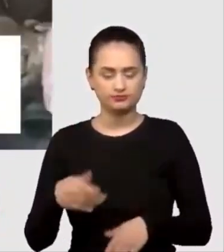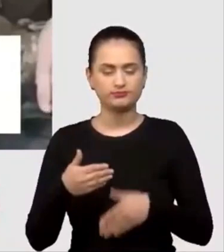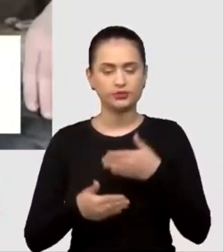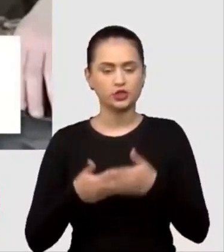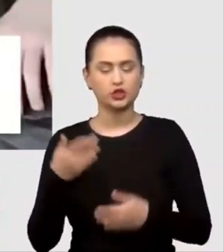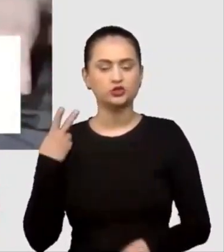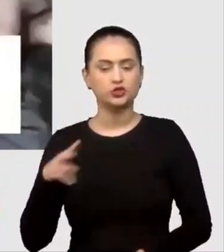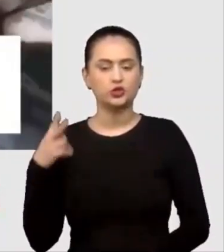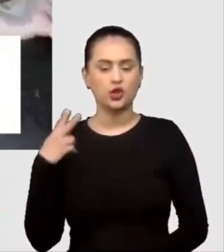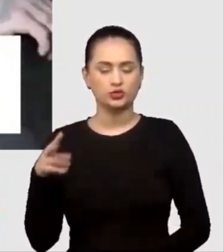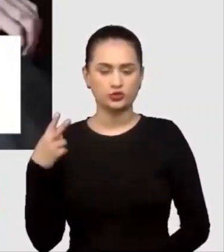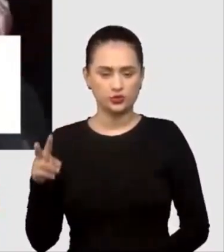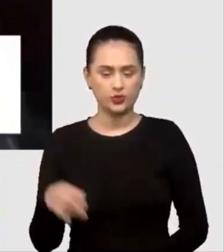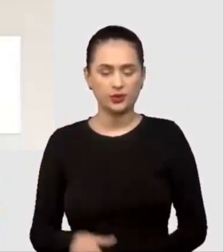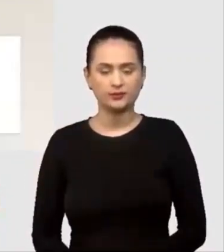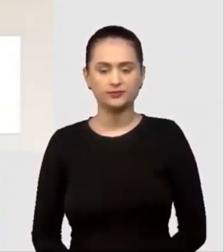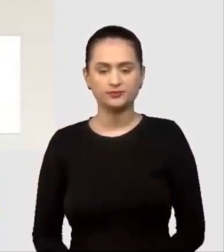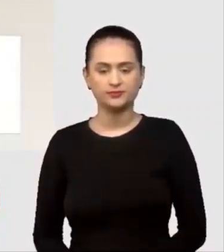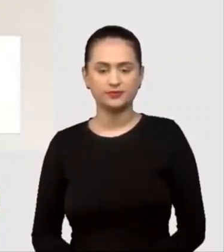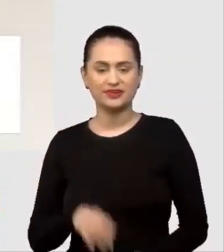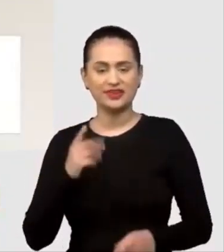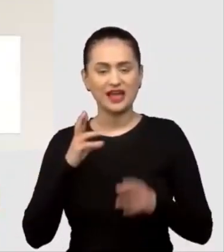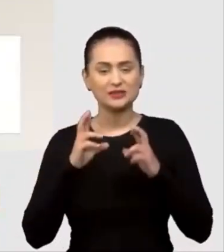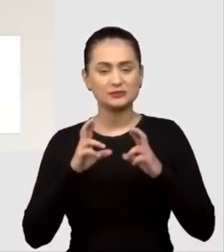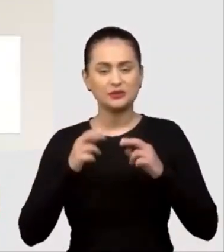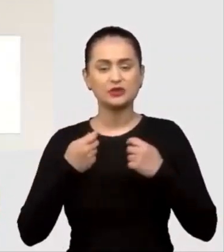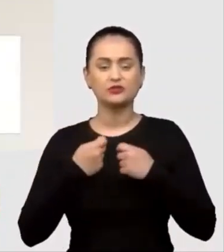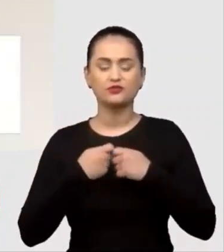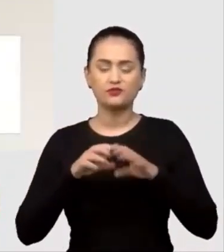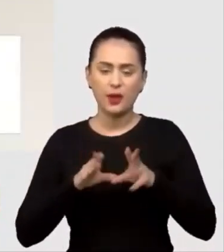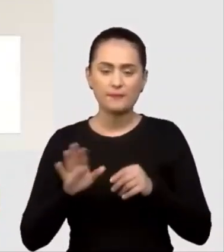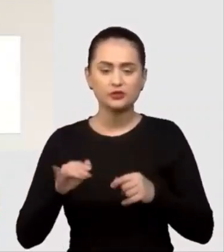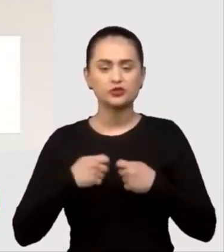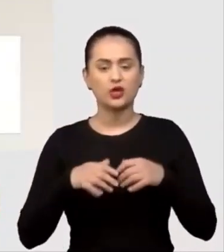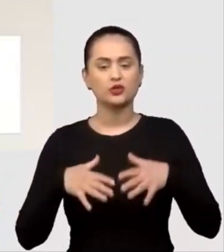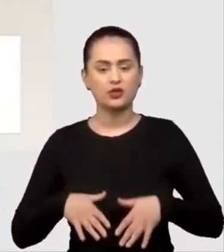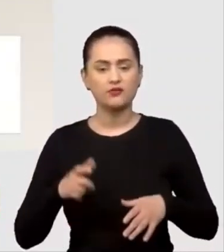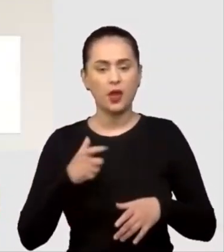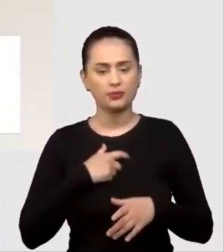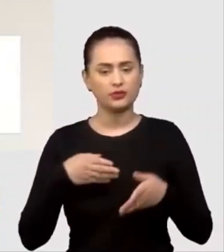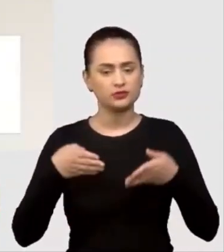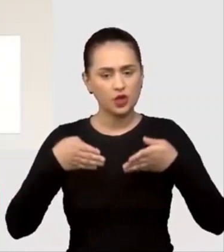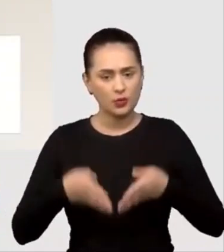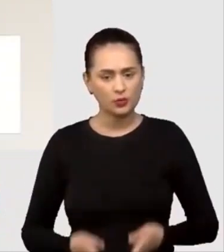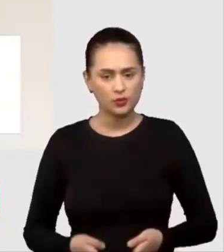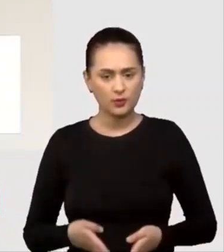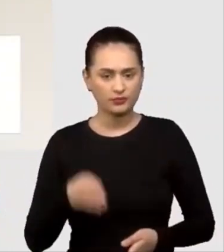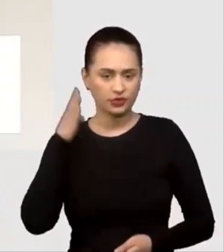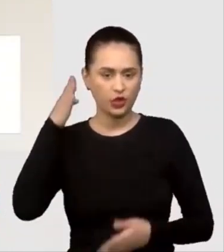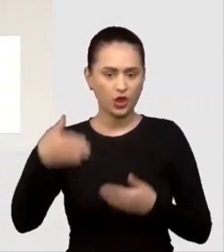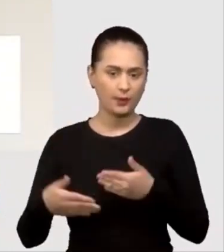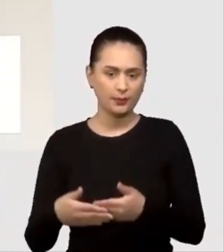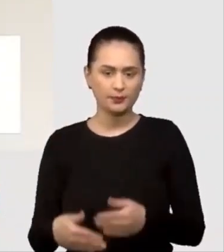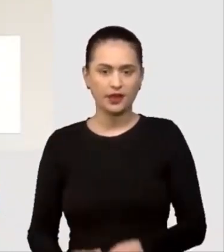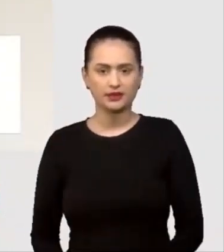триває, та надіюсь, найближчим часом рідні та вся Україна зможе з почестями поховати своїх воїнів.